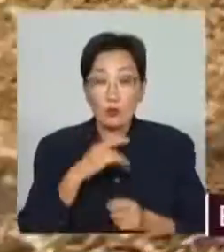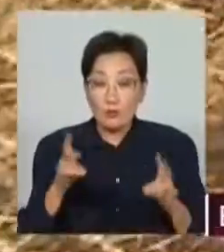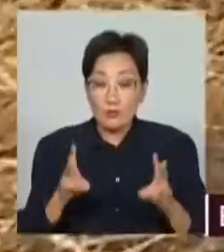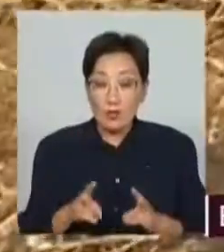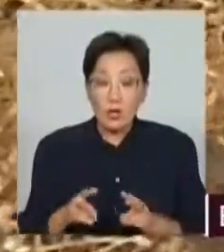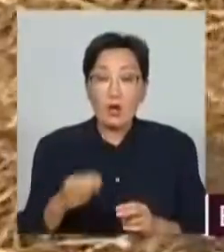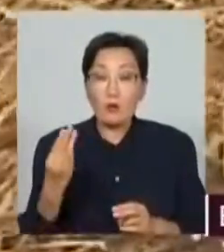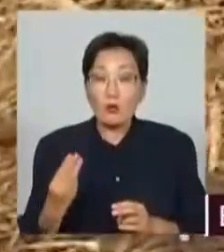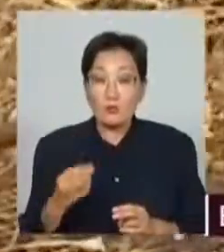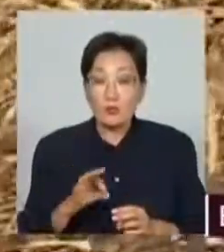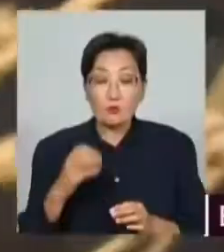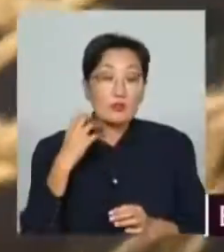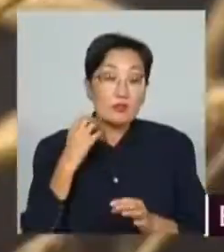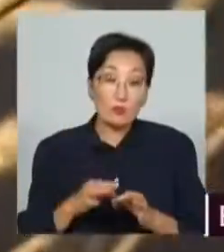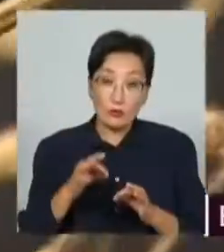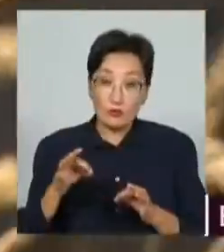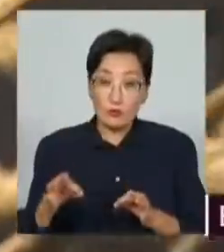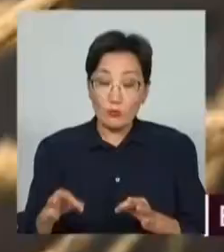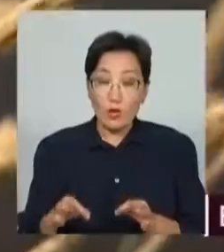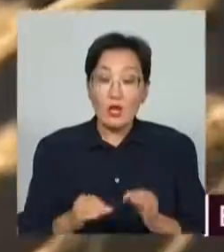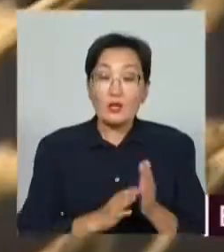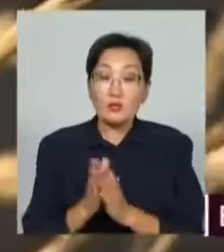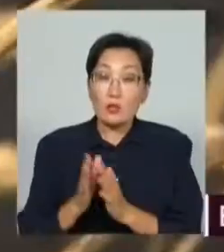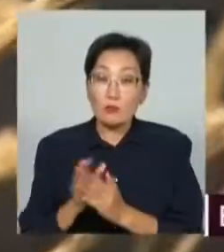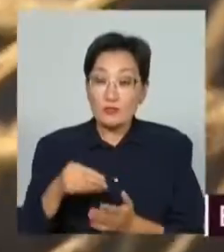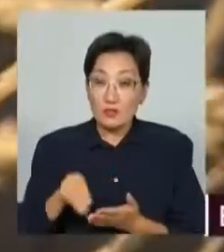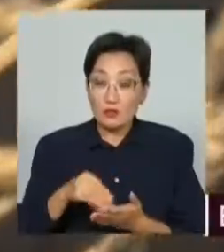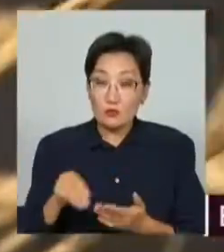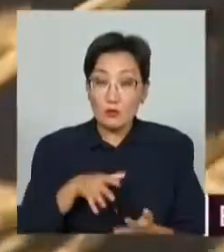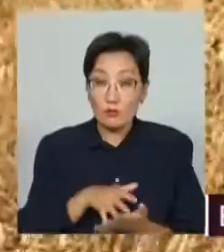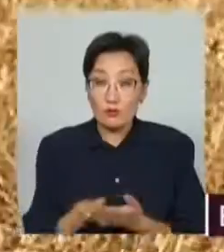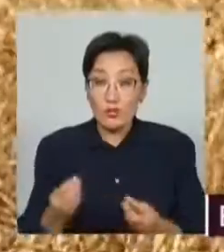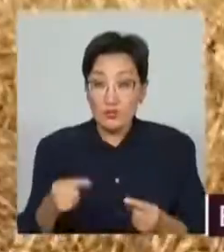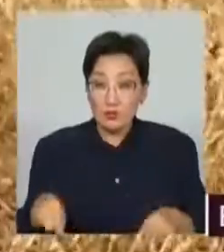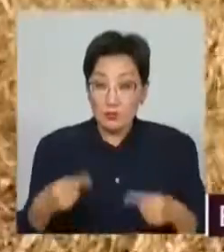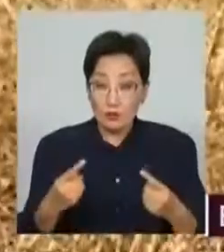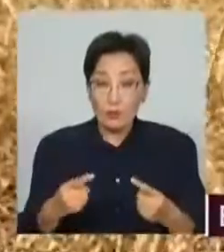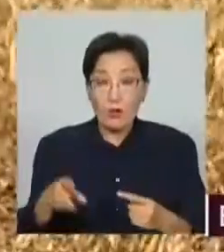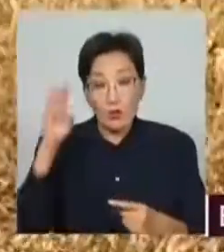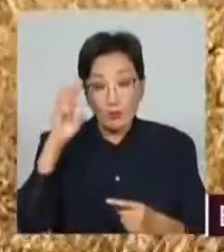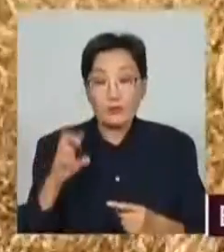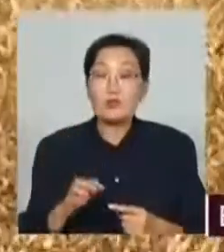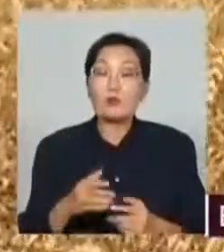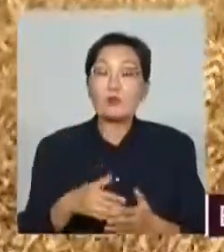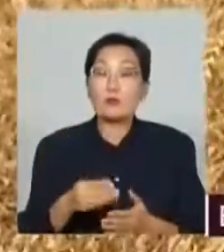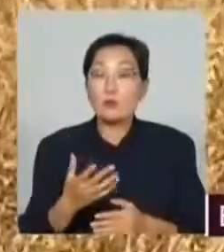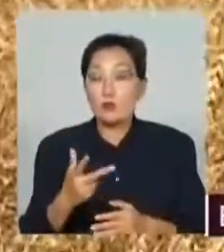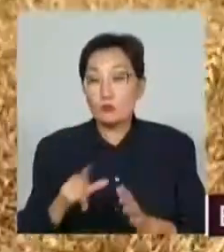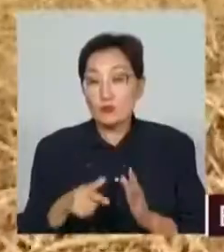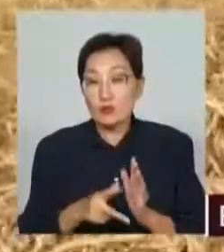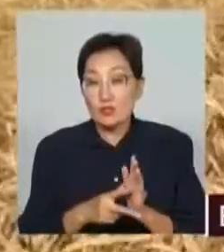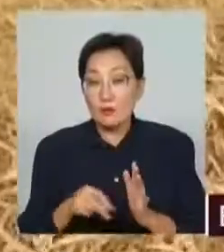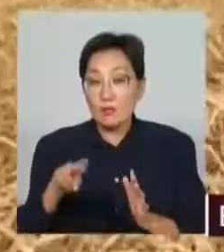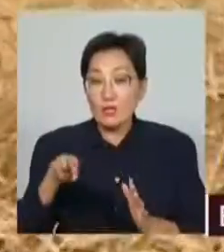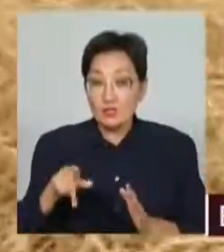шеккен Маңғыстау және Қызылорда облыстарына жем шөп сатып алуға жұмсалған шығындарын өтеуге үкімет резервінен 3,8